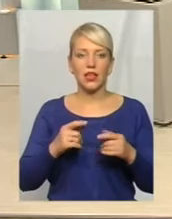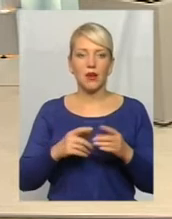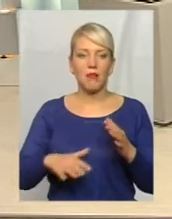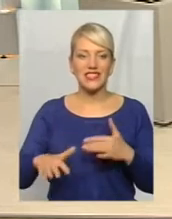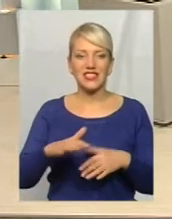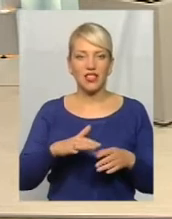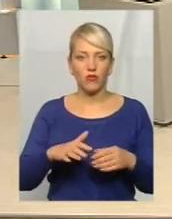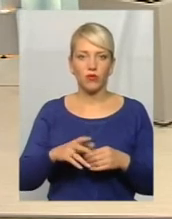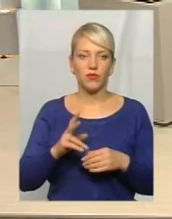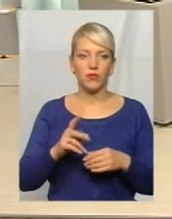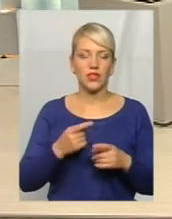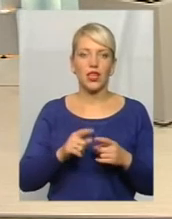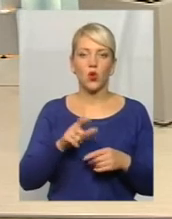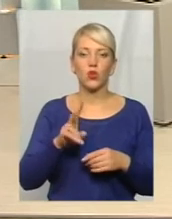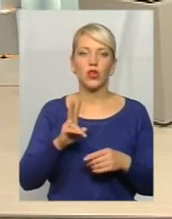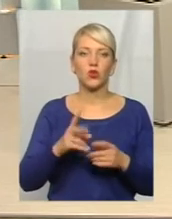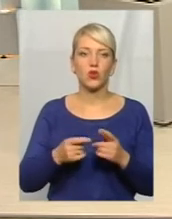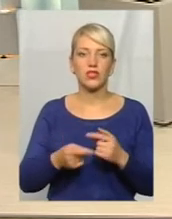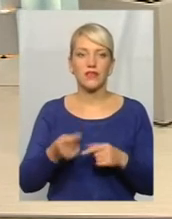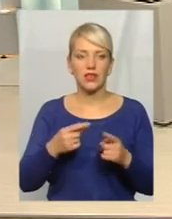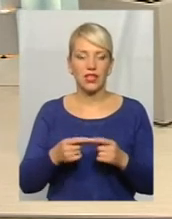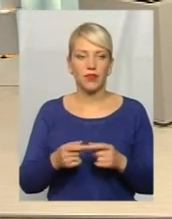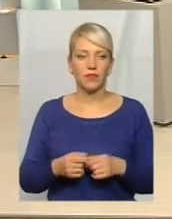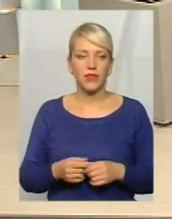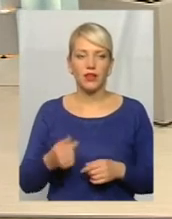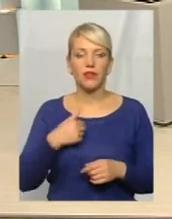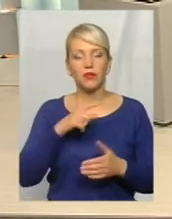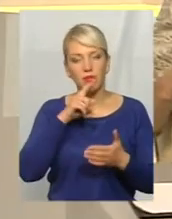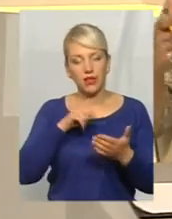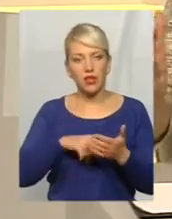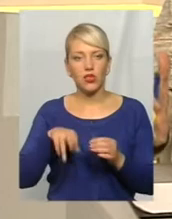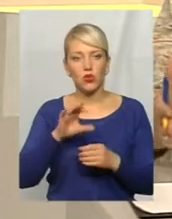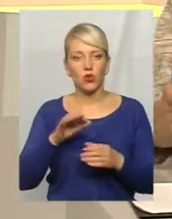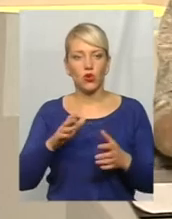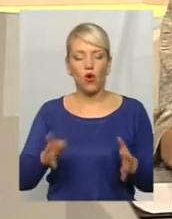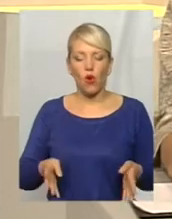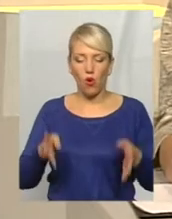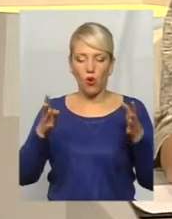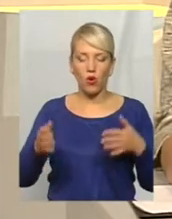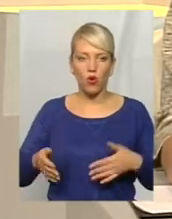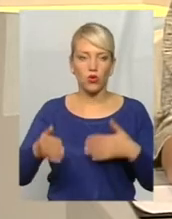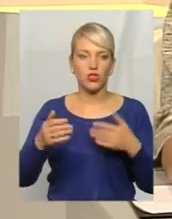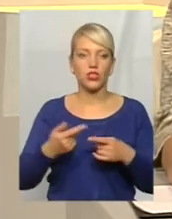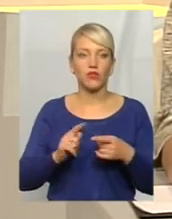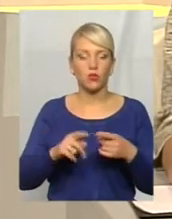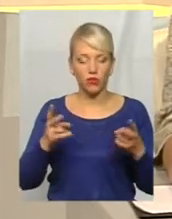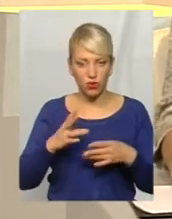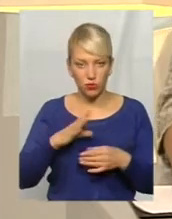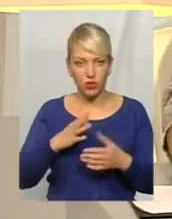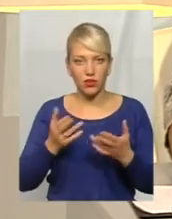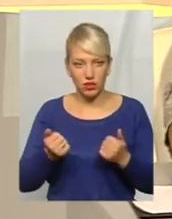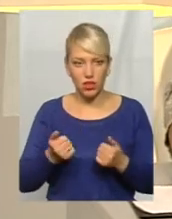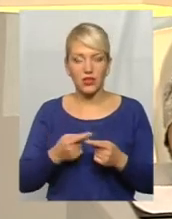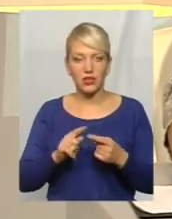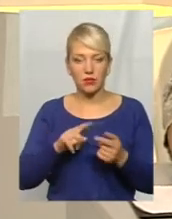звідти виносять. Зрозуміло, я повертаюся до запитання огорожі все-таки, так? Воно має повинно бути. Це питання нормативно.